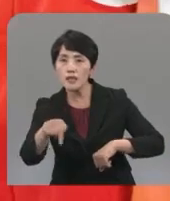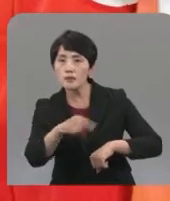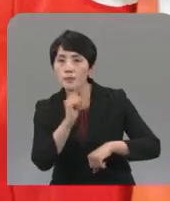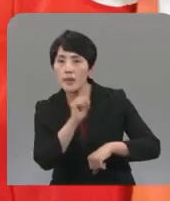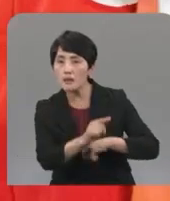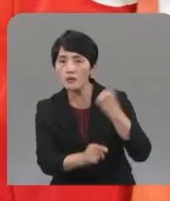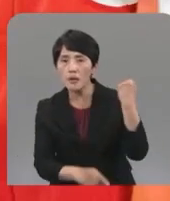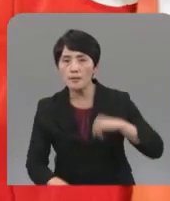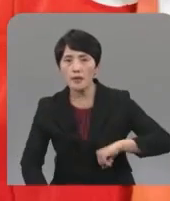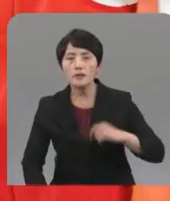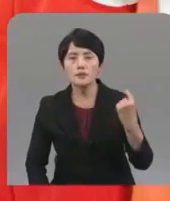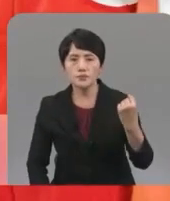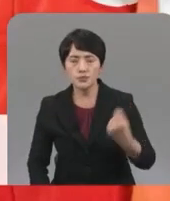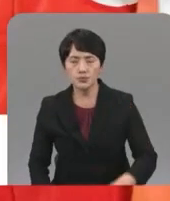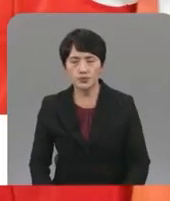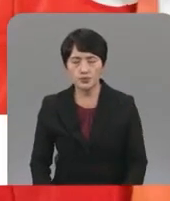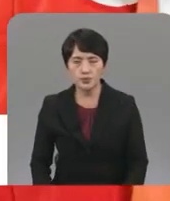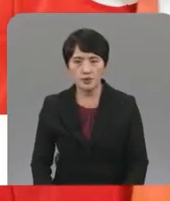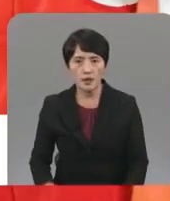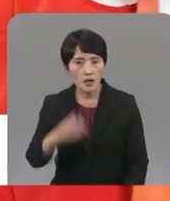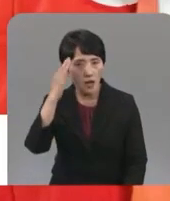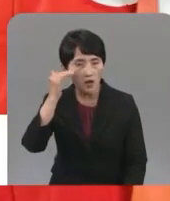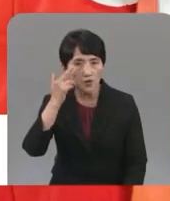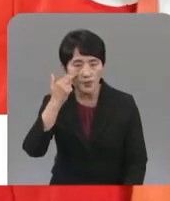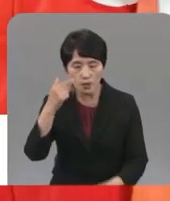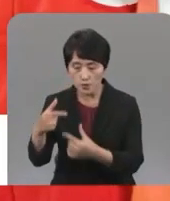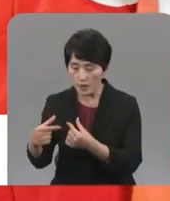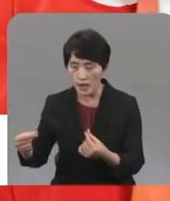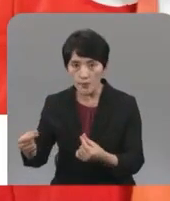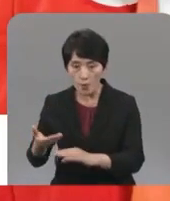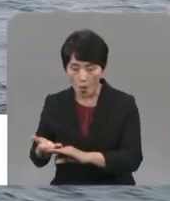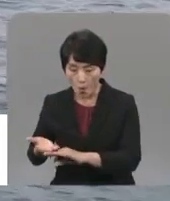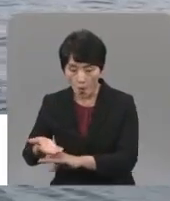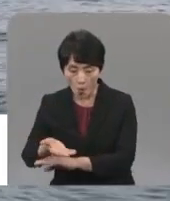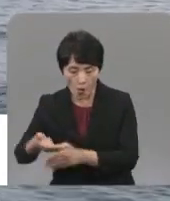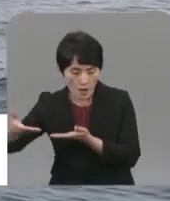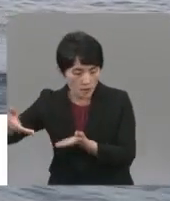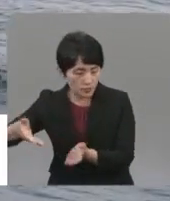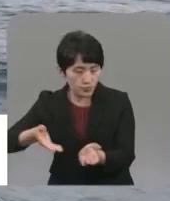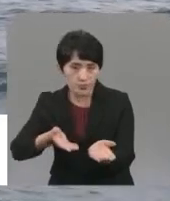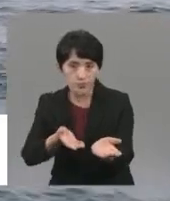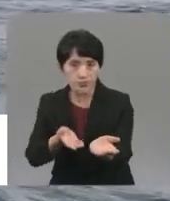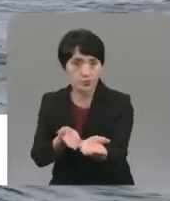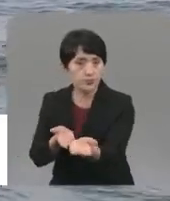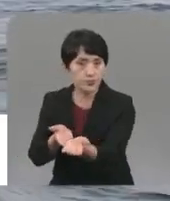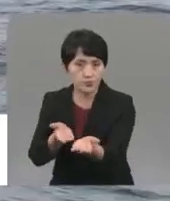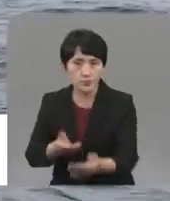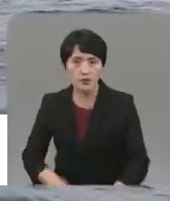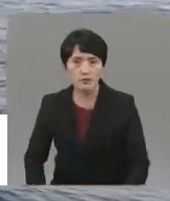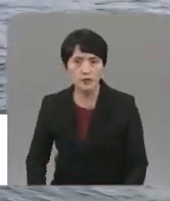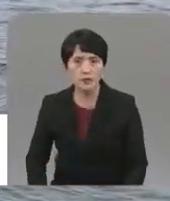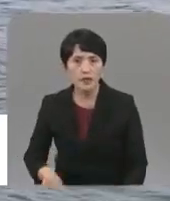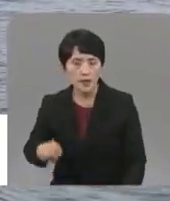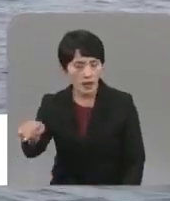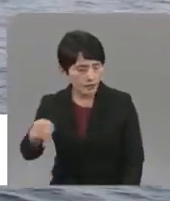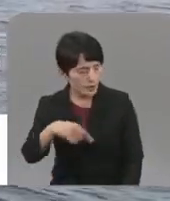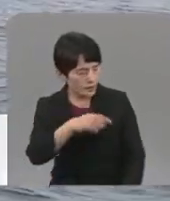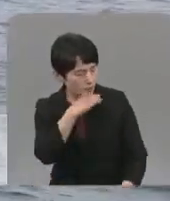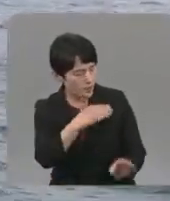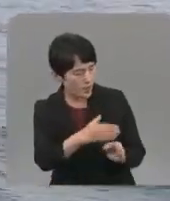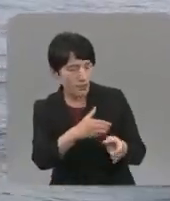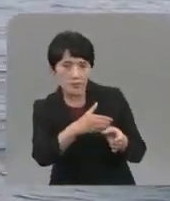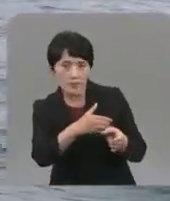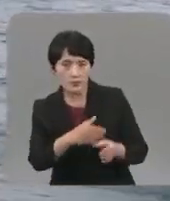0 gi ngày 22 tháng 11 đến 0 gi ngày 01 tháng 12 nhưng Bình Nhưỡng lại phóng sớm hơn một tiếng so với kế hoạch thông báo